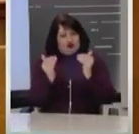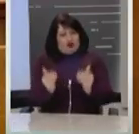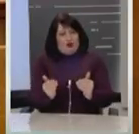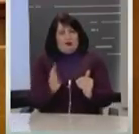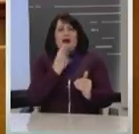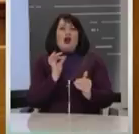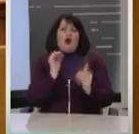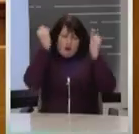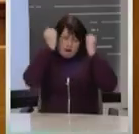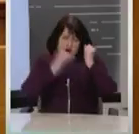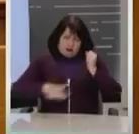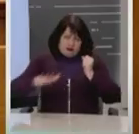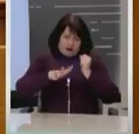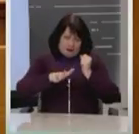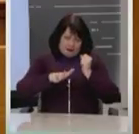λόγω της φυσικής καταστροφής.